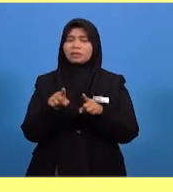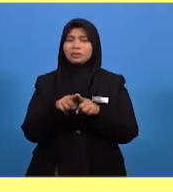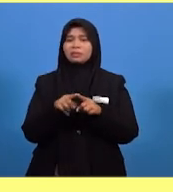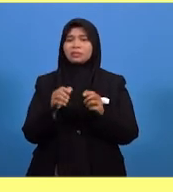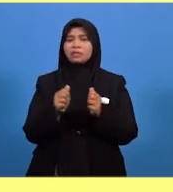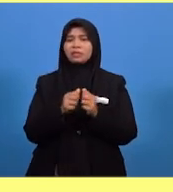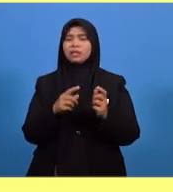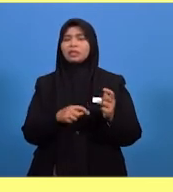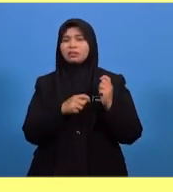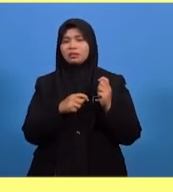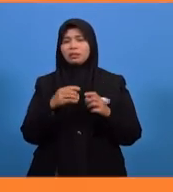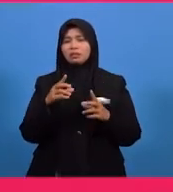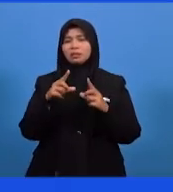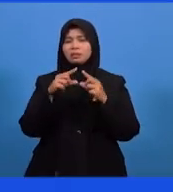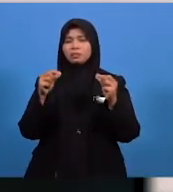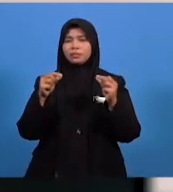jepun